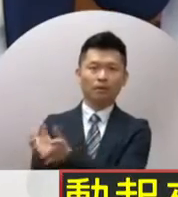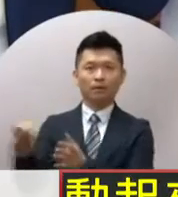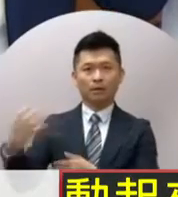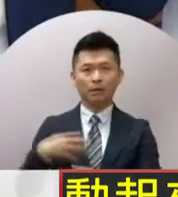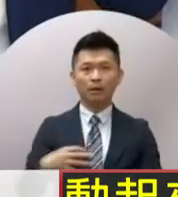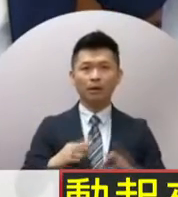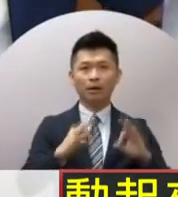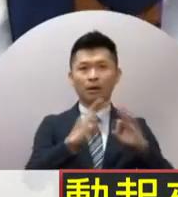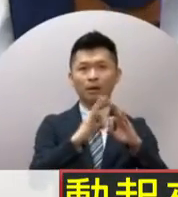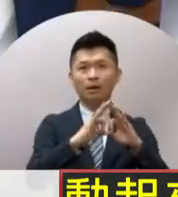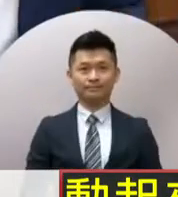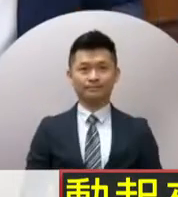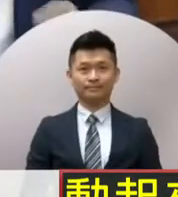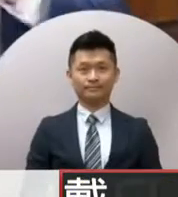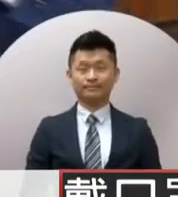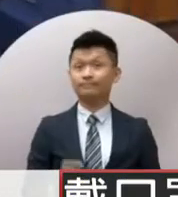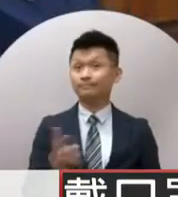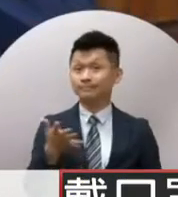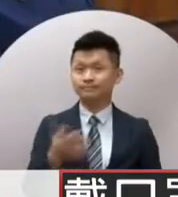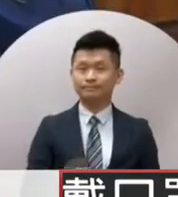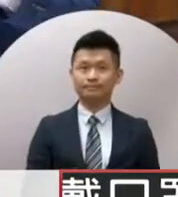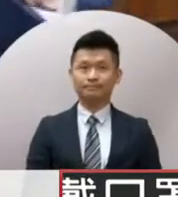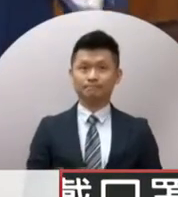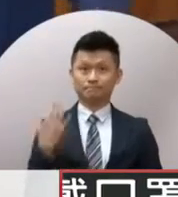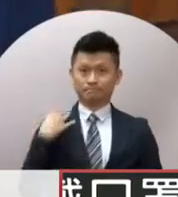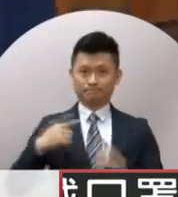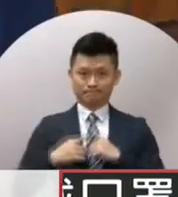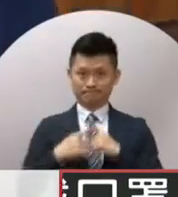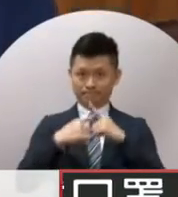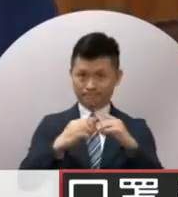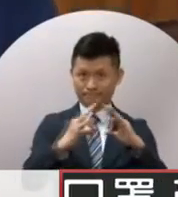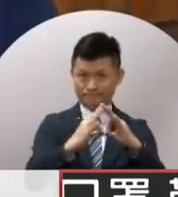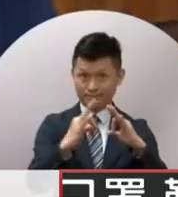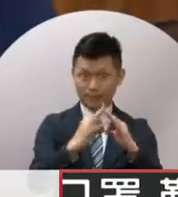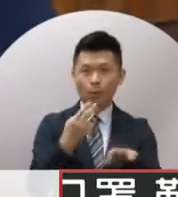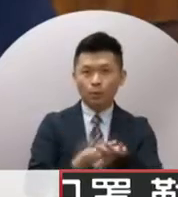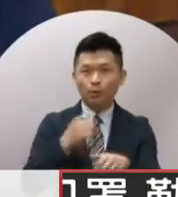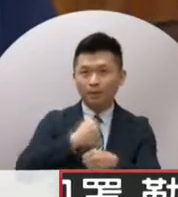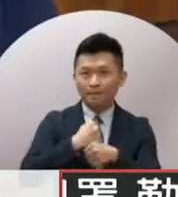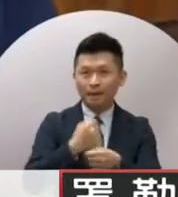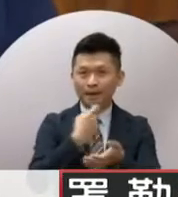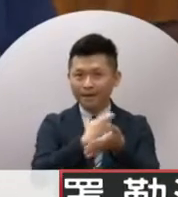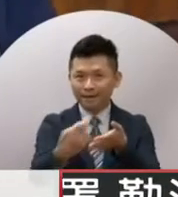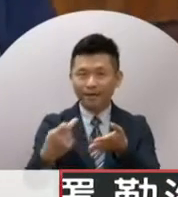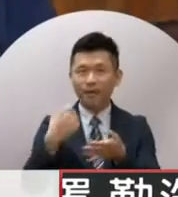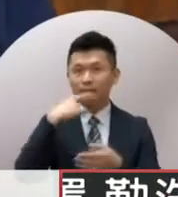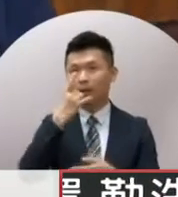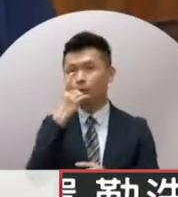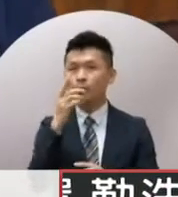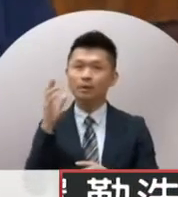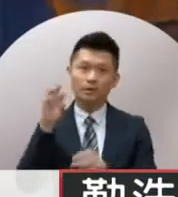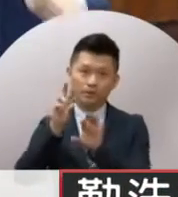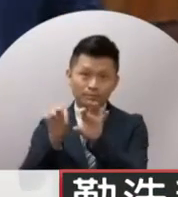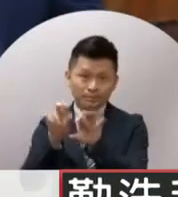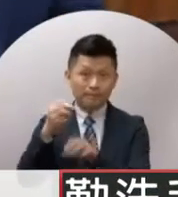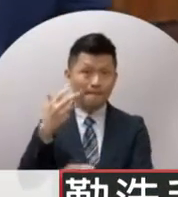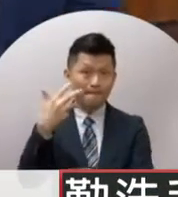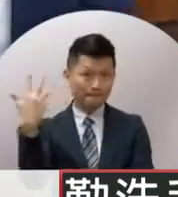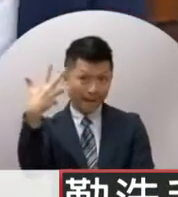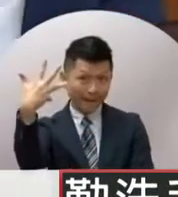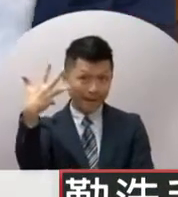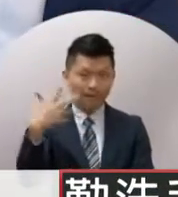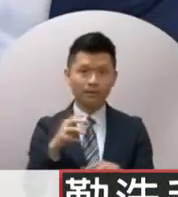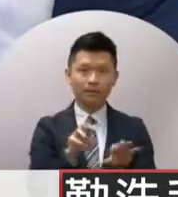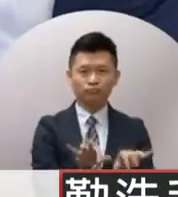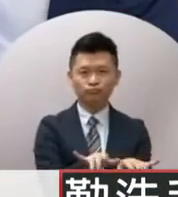然开户开半冬啊，无法度开啊。因为咱迄阵去到银行的时阵吼，罗马尼亚背咱台语背音嘛，啊，所以有一挂注文无多注